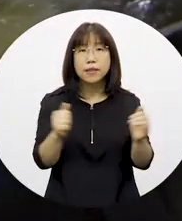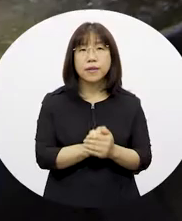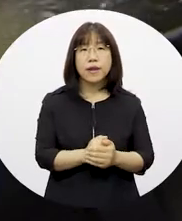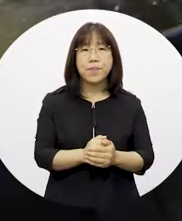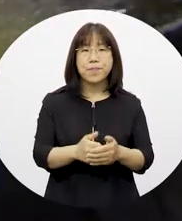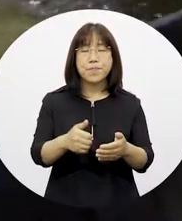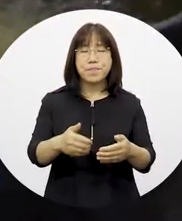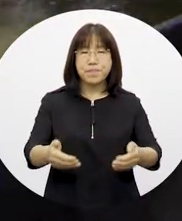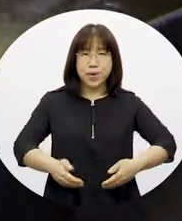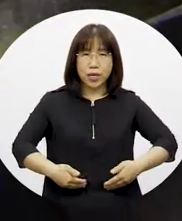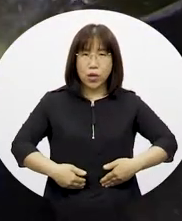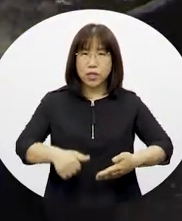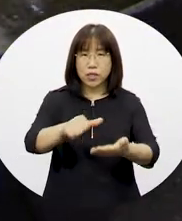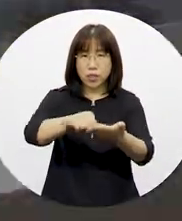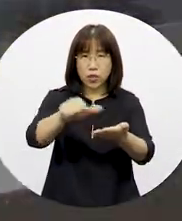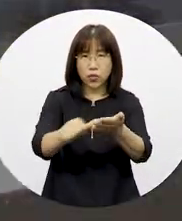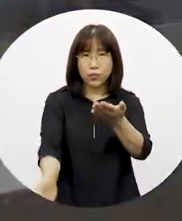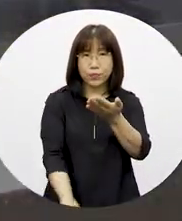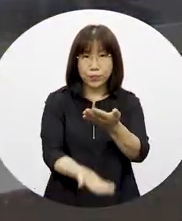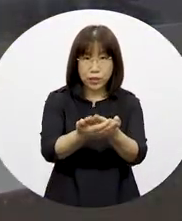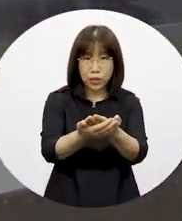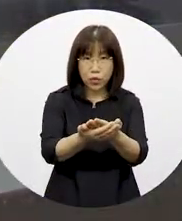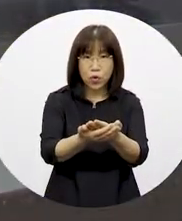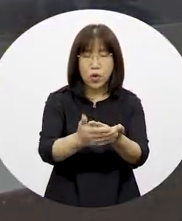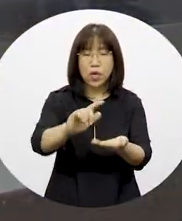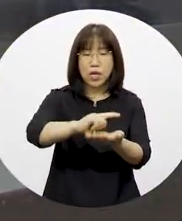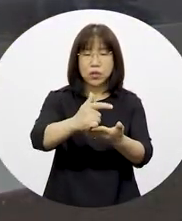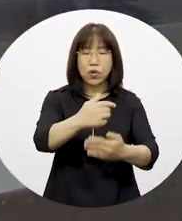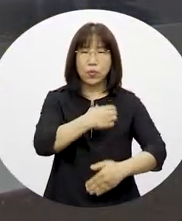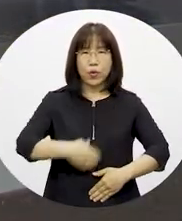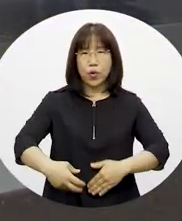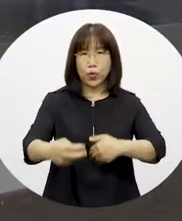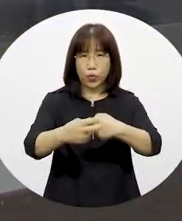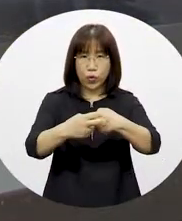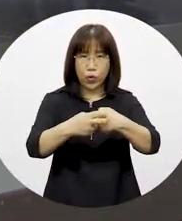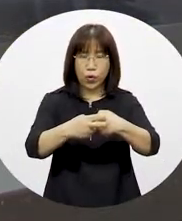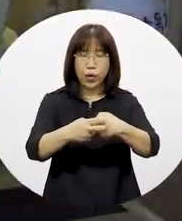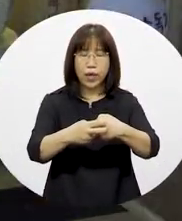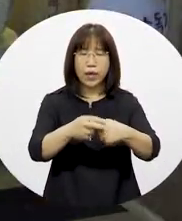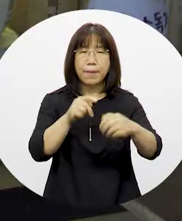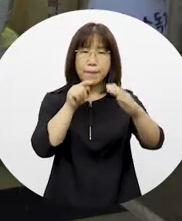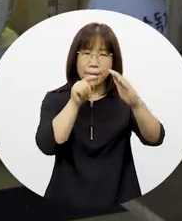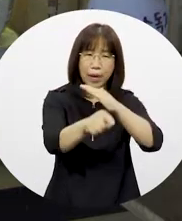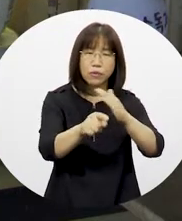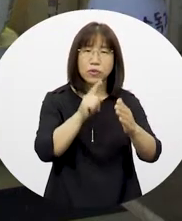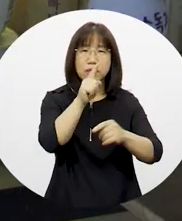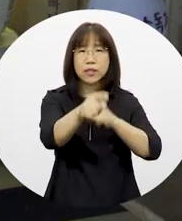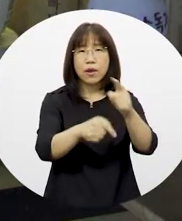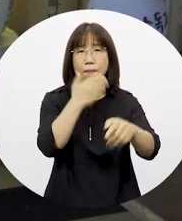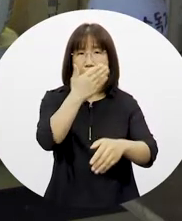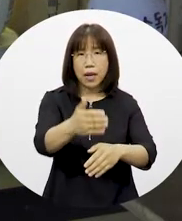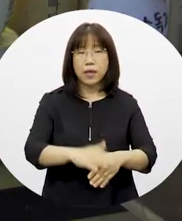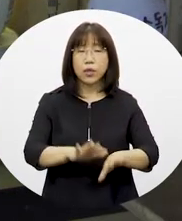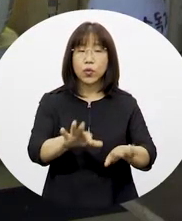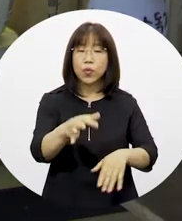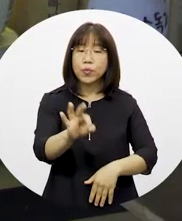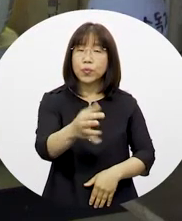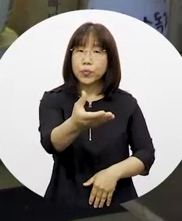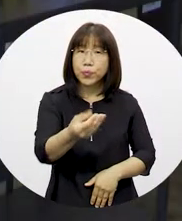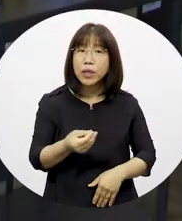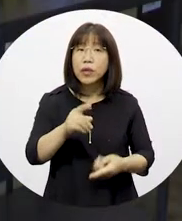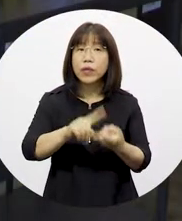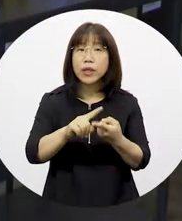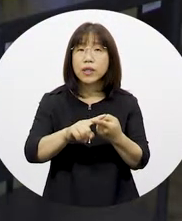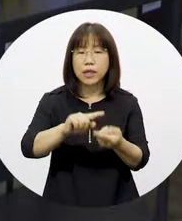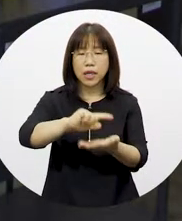업소 관계자는 필요한 서류를 가지고 강서구 보건소 위생관리과로 방문 신청하면 됩니다. 기타 이번 융자에